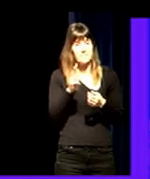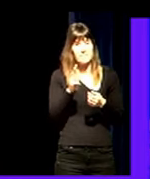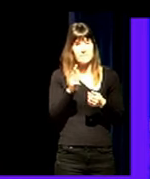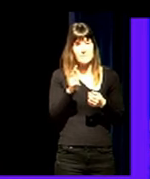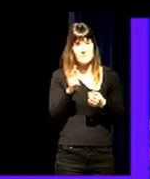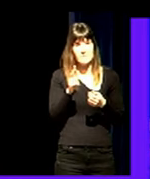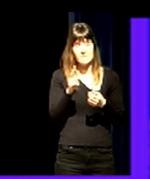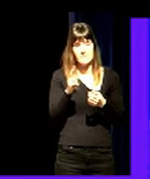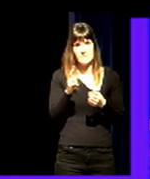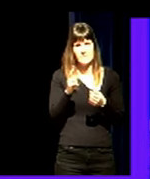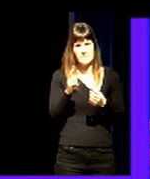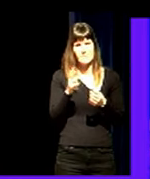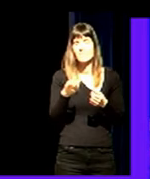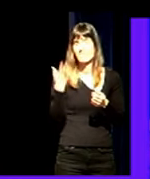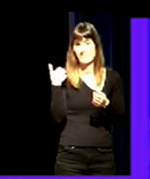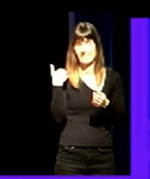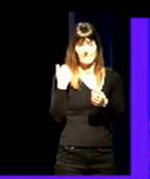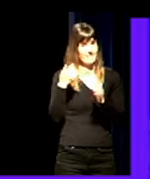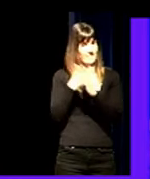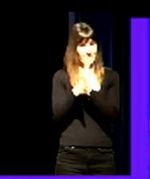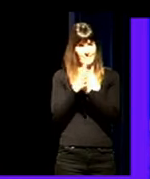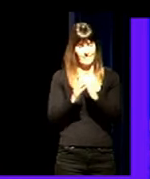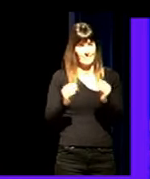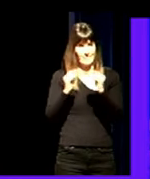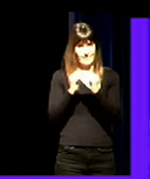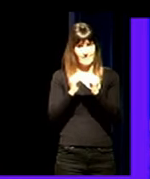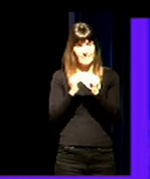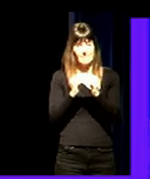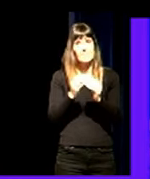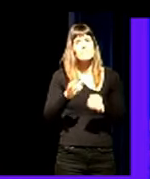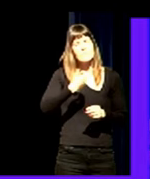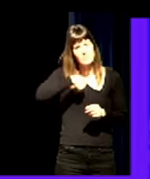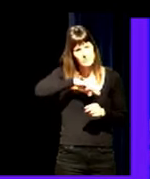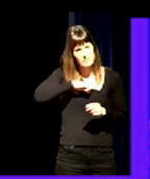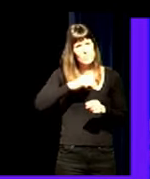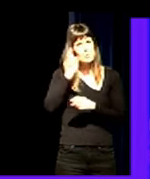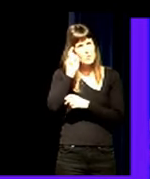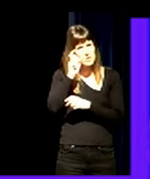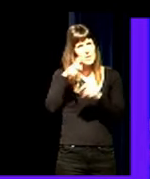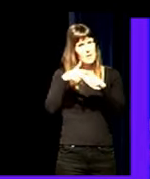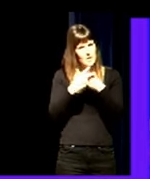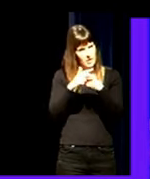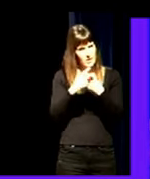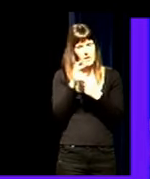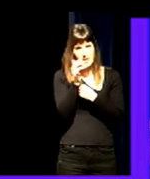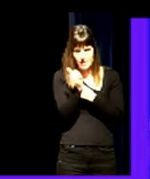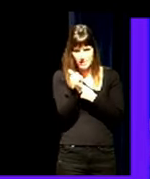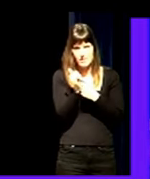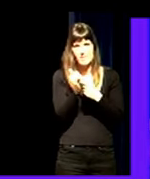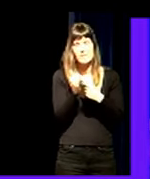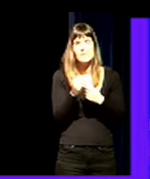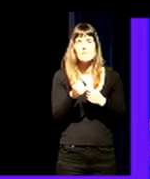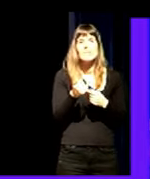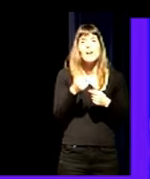hitzaldiari da pizka bat bidez teniko zen, eta kasua erreminta. Da lehen genuen baina plataforma. Bai? Eta